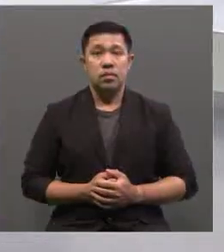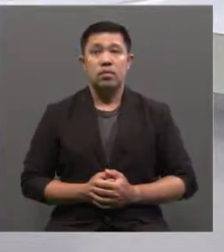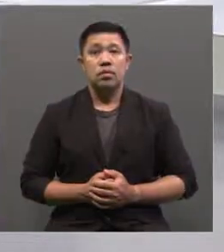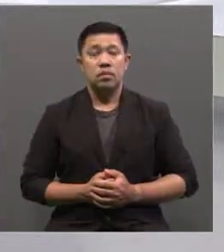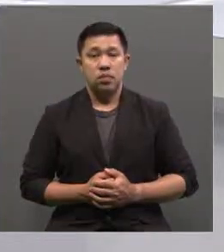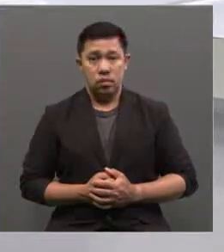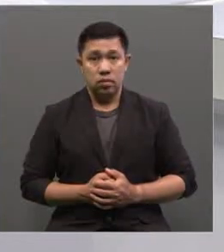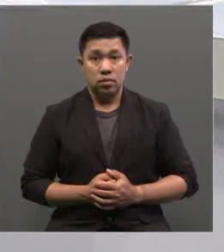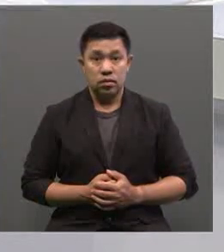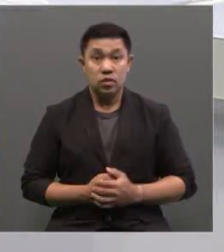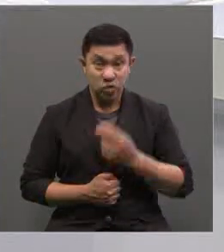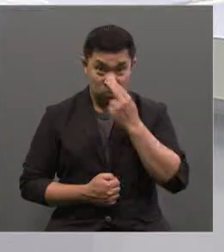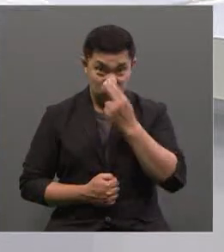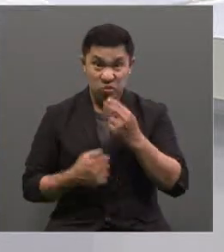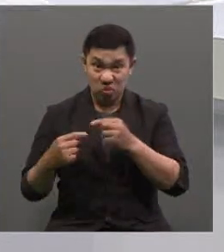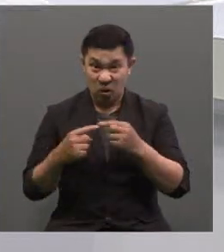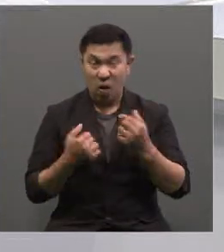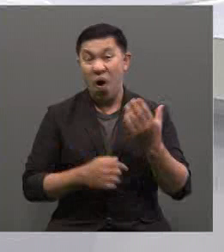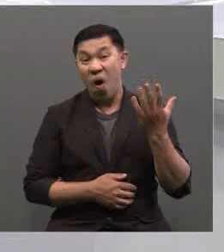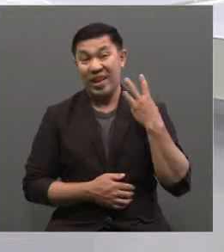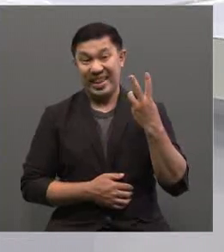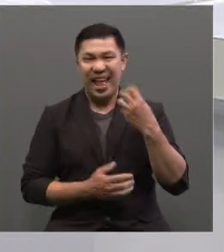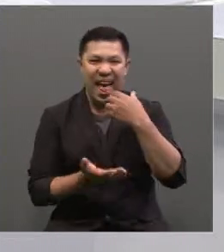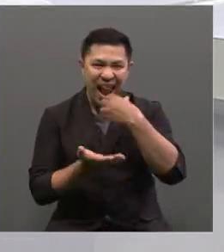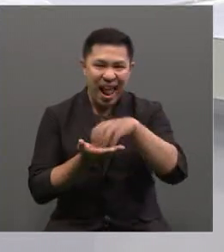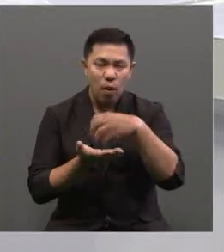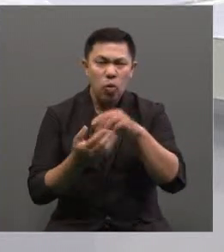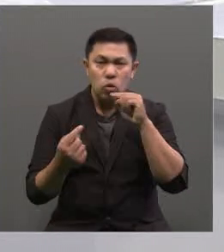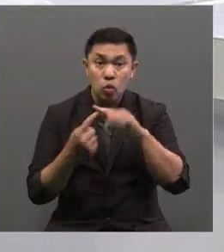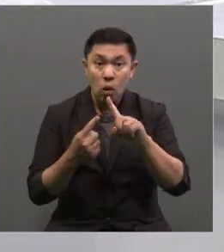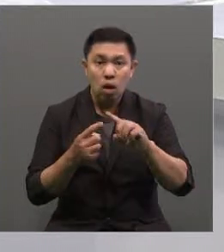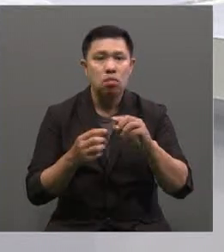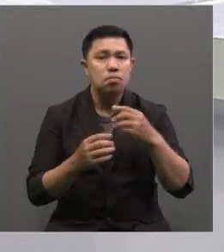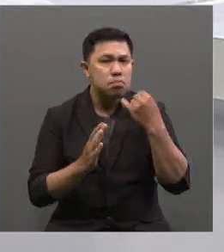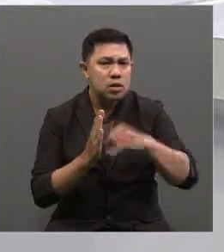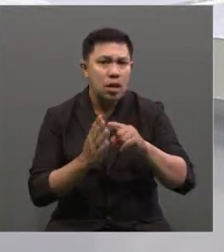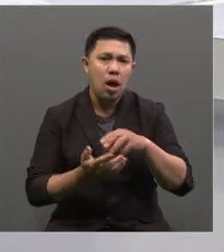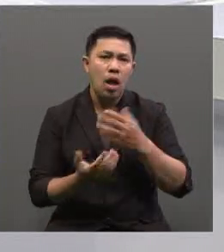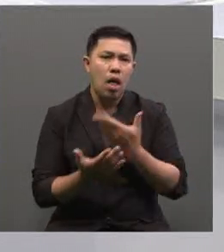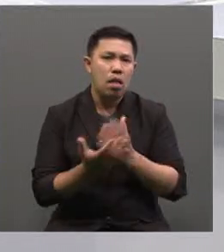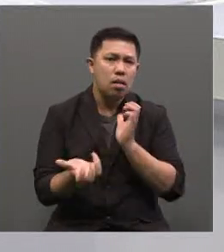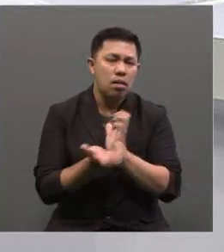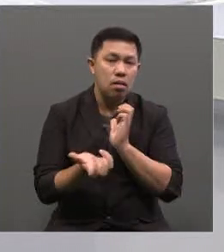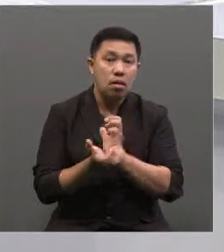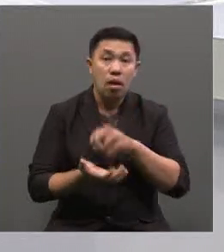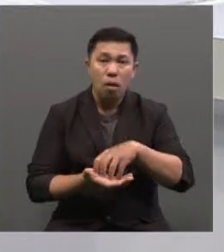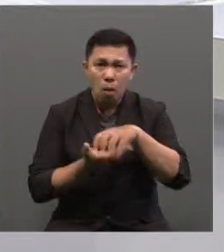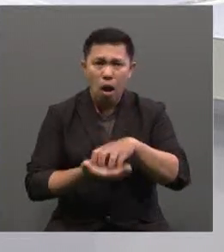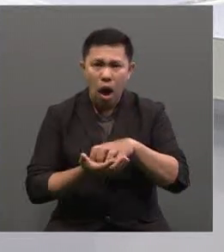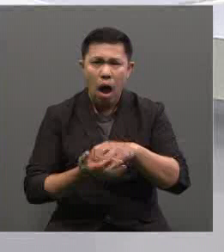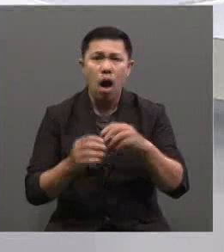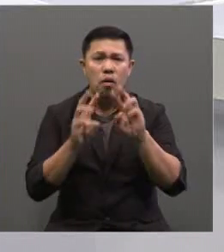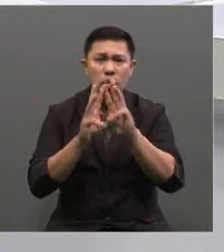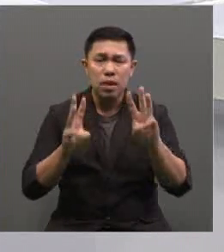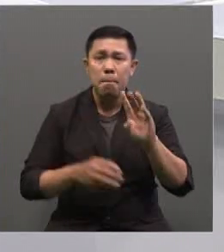กลับมาติดตาม NBT News กันต่อนะครับอย่างที่บอกไว้ว่าช่วงนี้เราจะไปติดตามเรื่องของคดีมาเก๊า888เป็นความคืบหน้านะครับคือทันทีที่ดาราสา